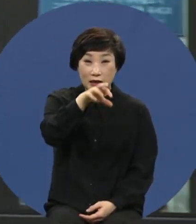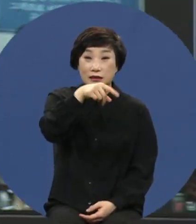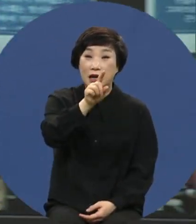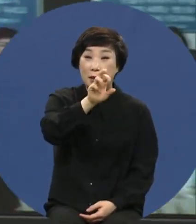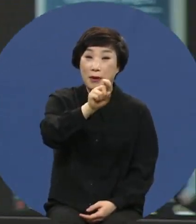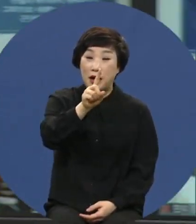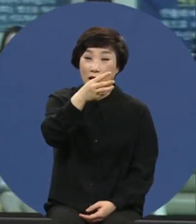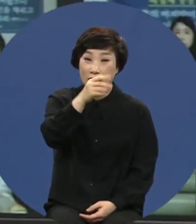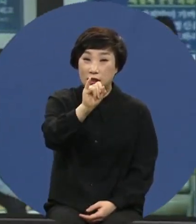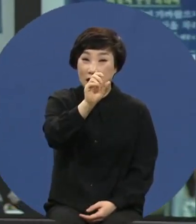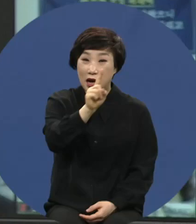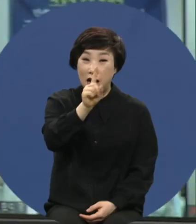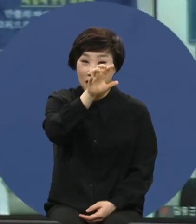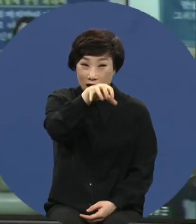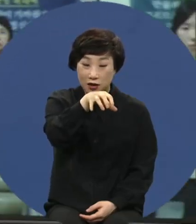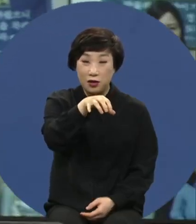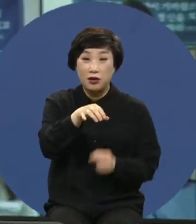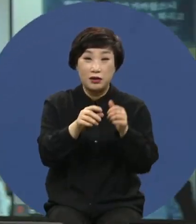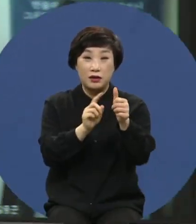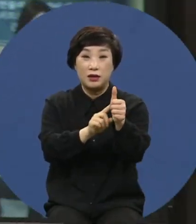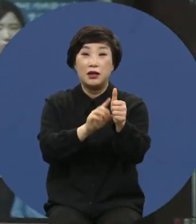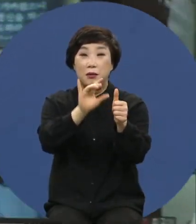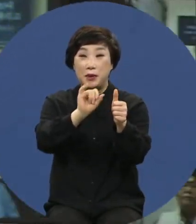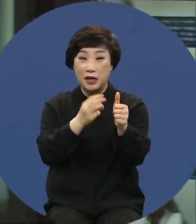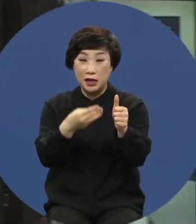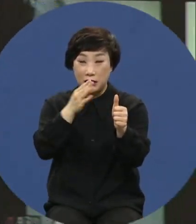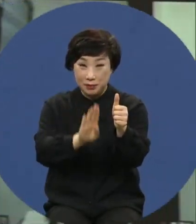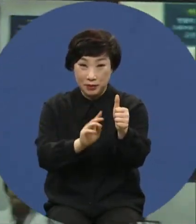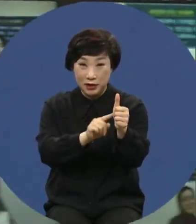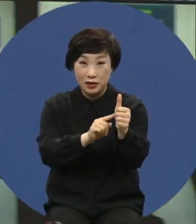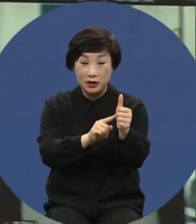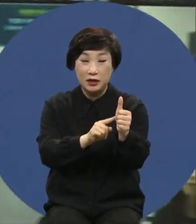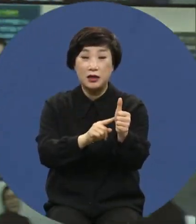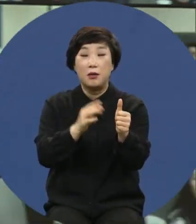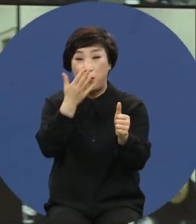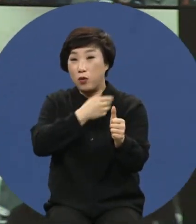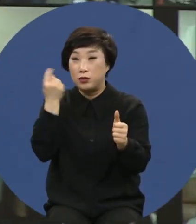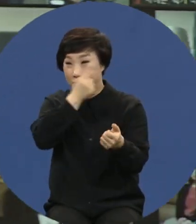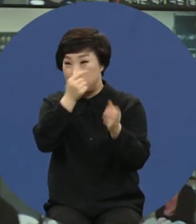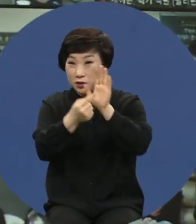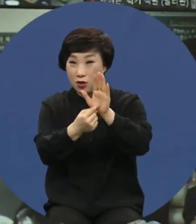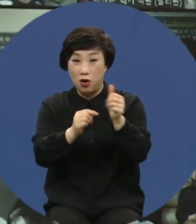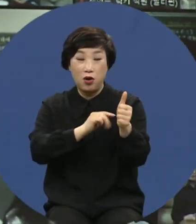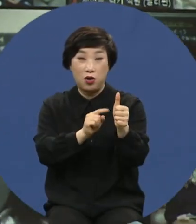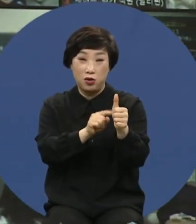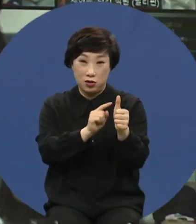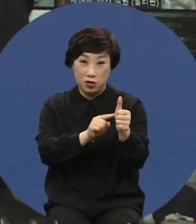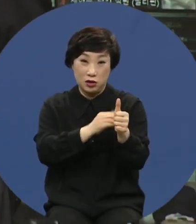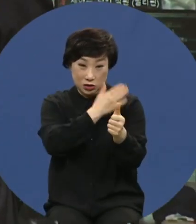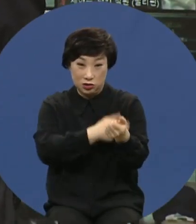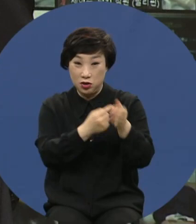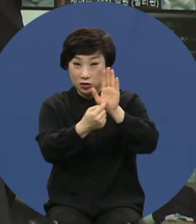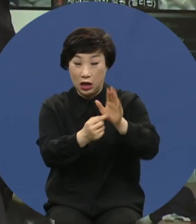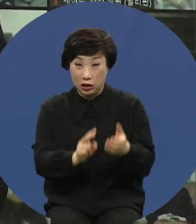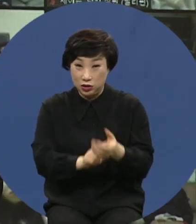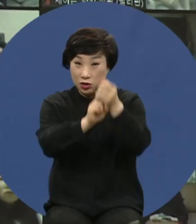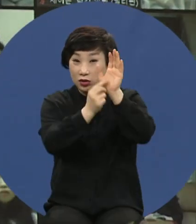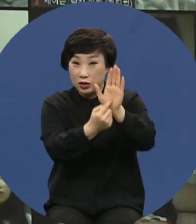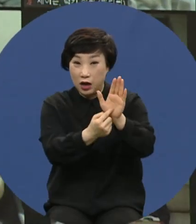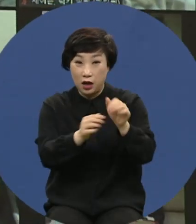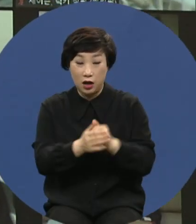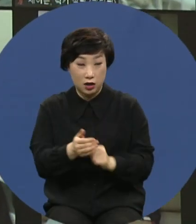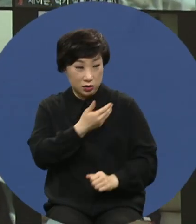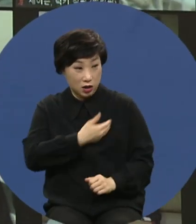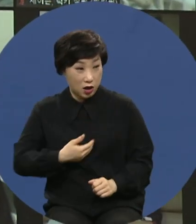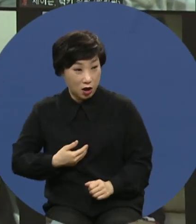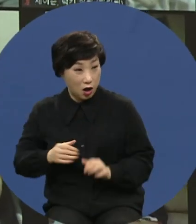사마리아에서 빌립이 복음 증거를 합니다. 능력이 나타납니다. 이적이 나타납니다. 그리고 제자들이